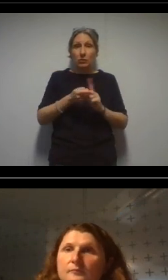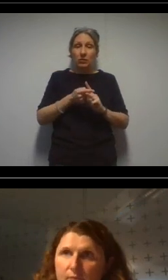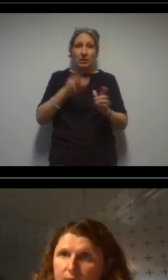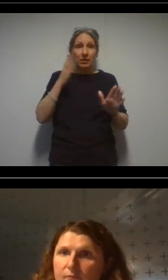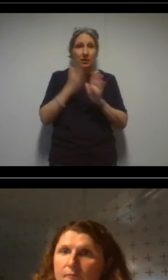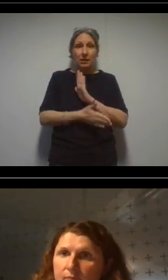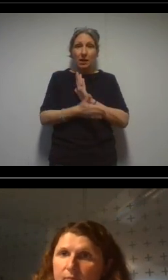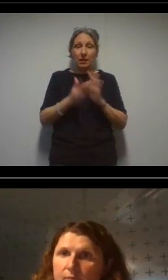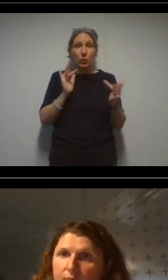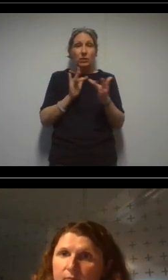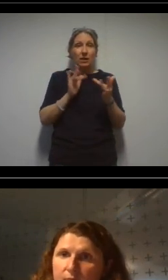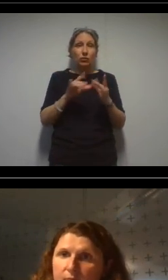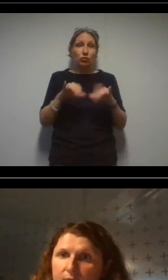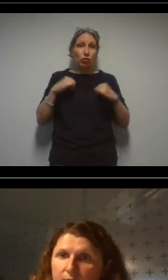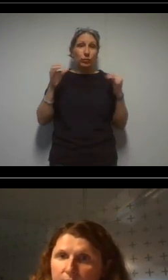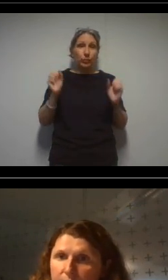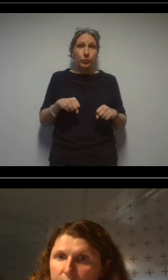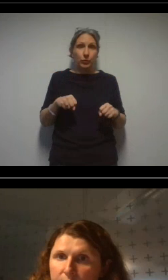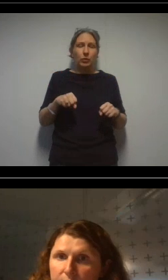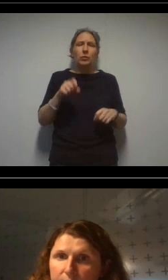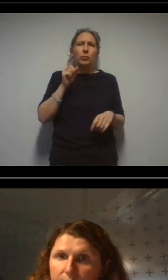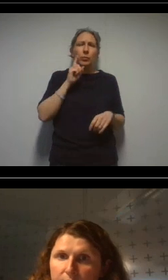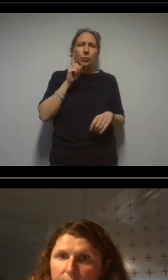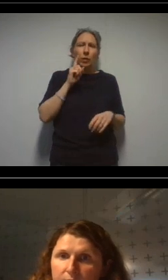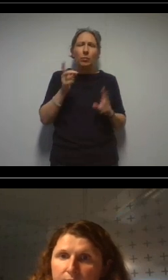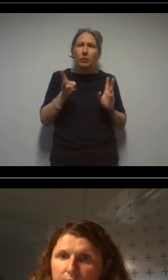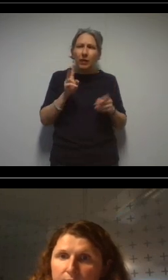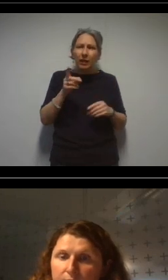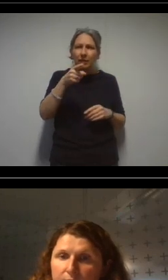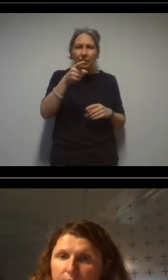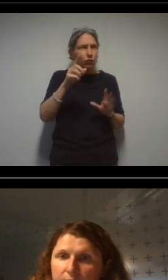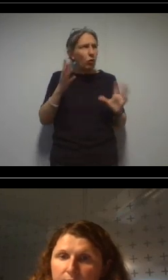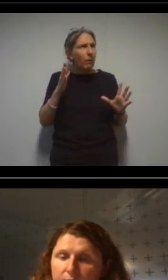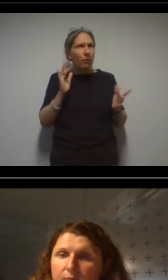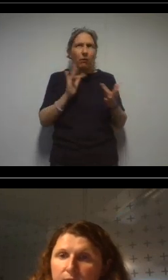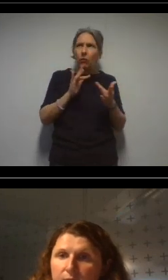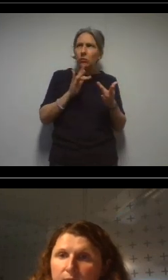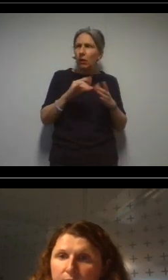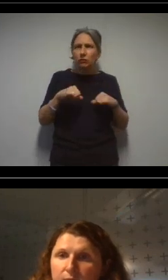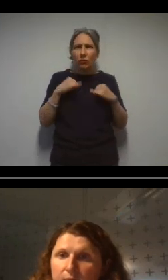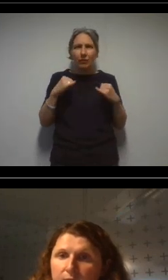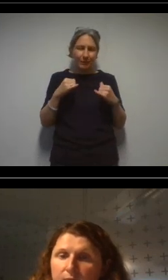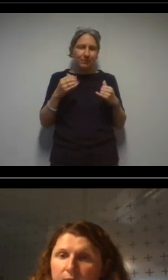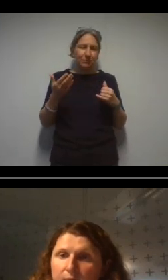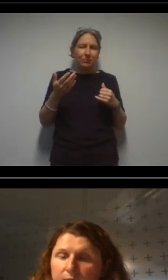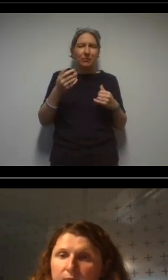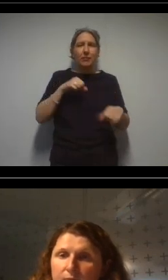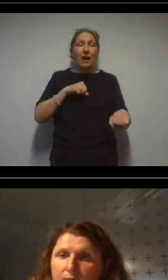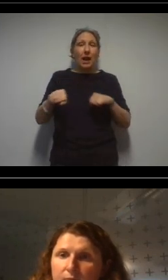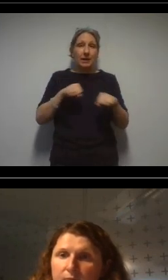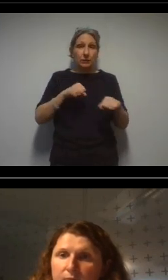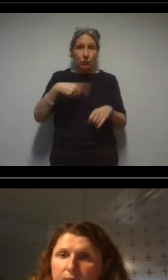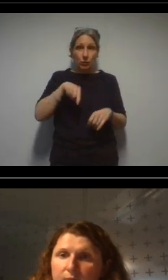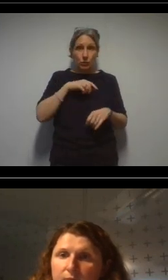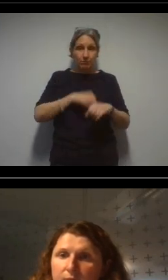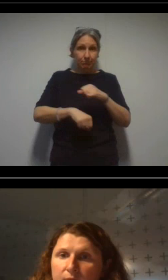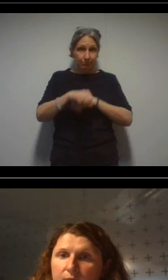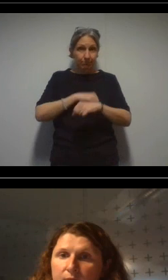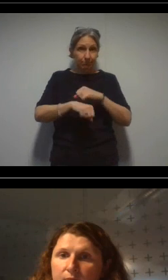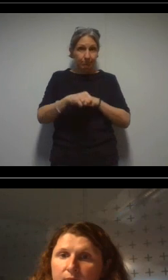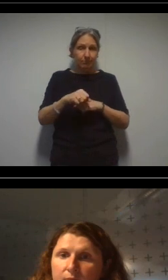jeunes. Parce que la question suivante aurait peut-être été, mais comment vous êtes en lien avec les jeunes? En fait, les actions qu'on organise et dont on va vous